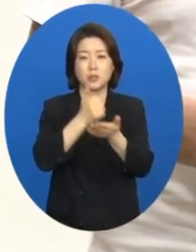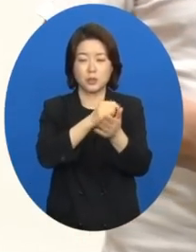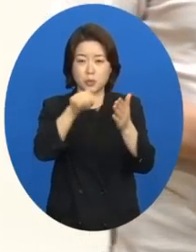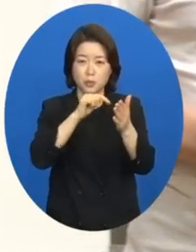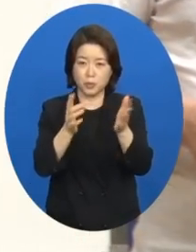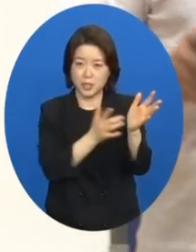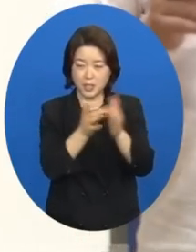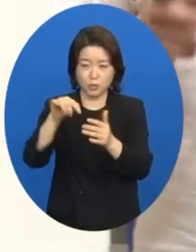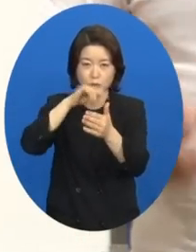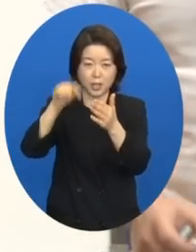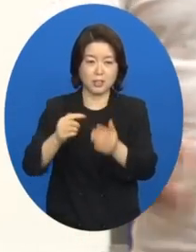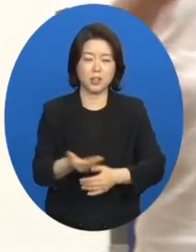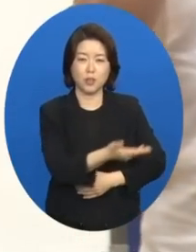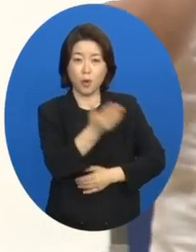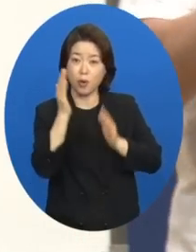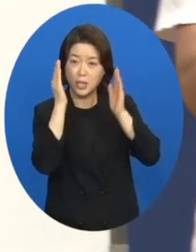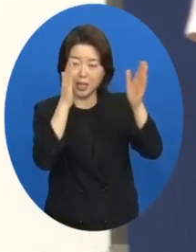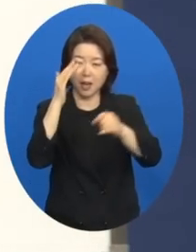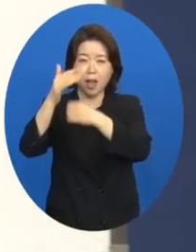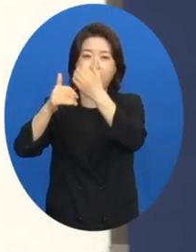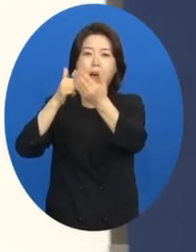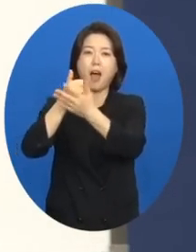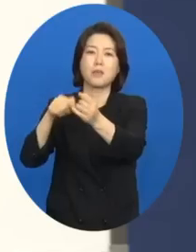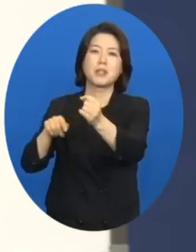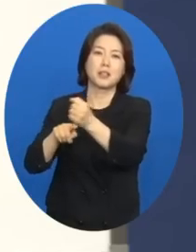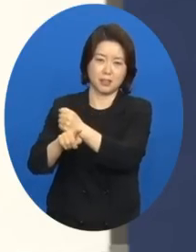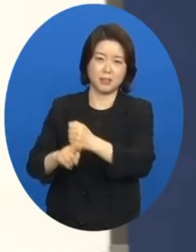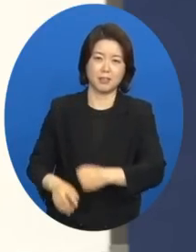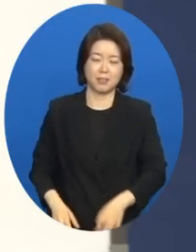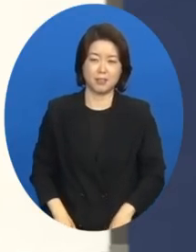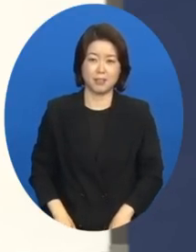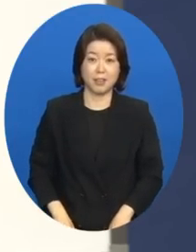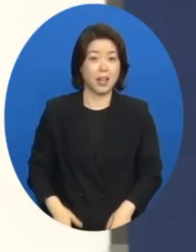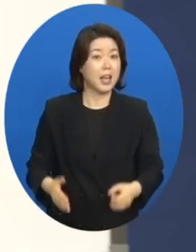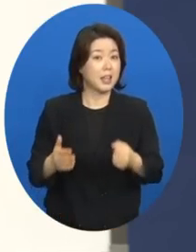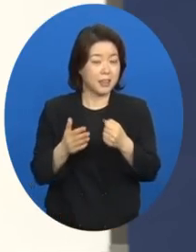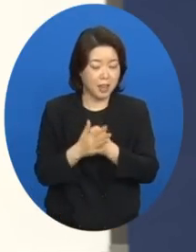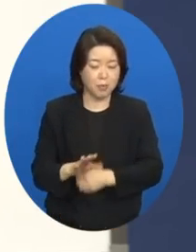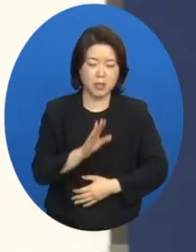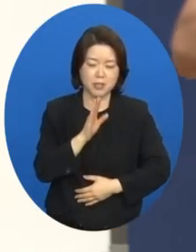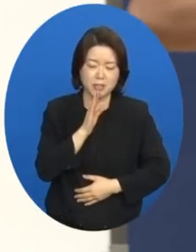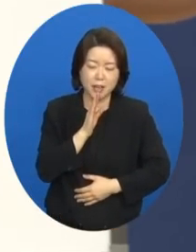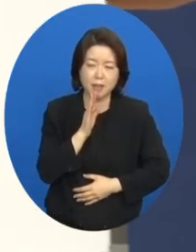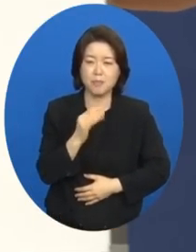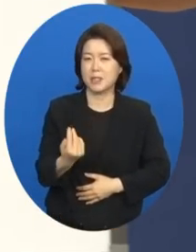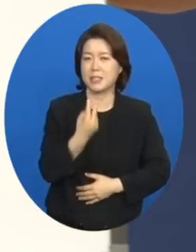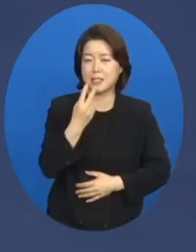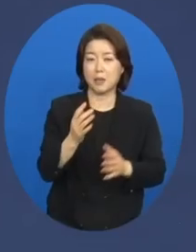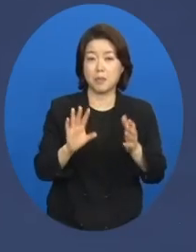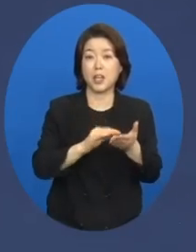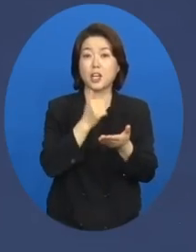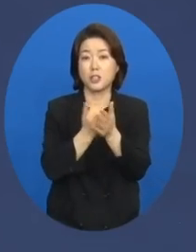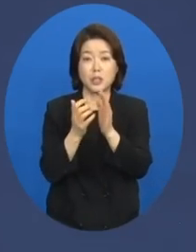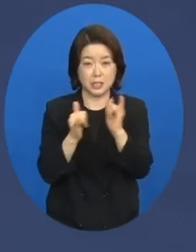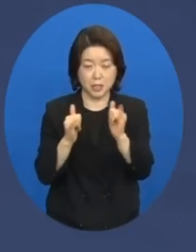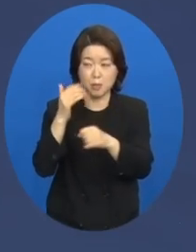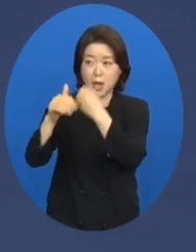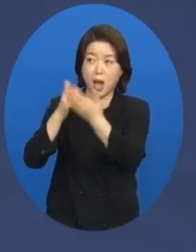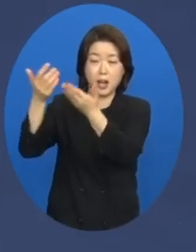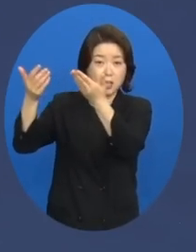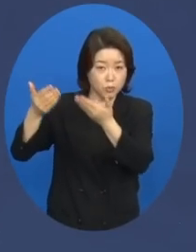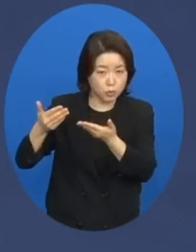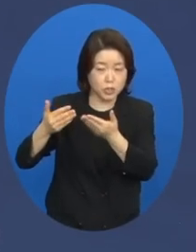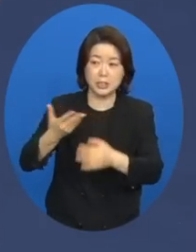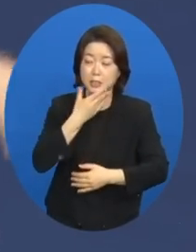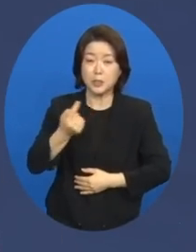너희를 향하신 하나님의 뜻이니라. 그러니까 참 생명의 그리스도인은 하나님이 주신 복음 안에서,